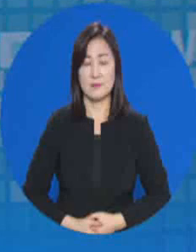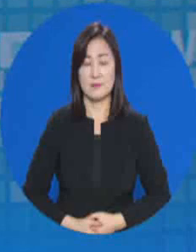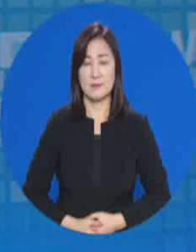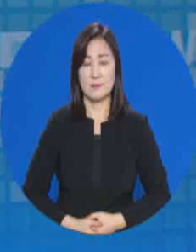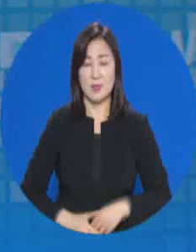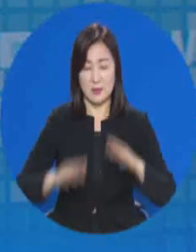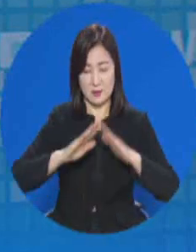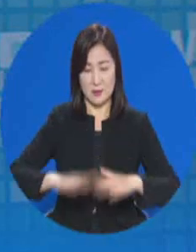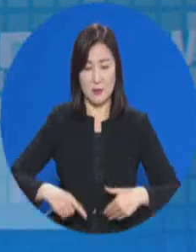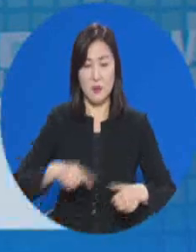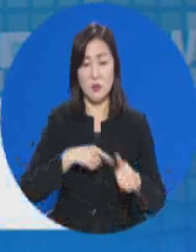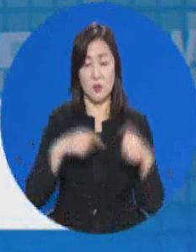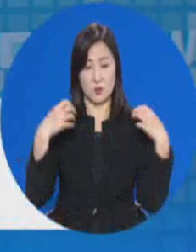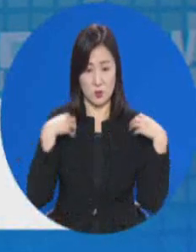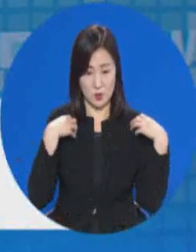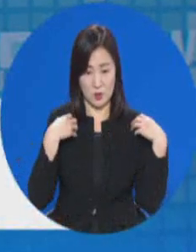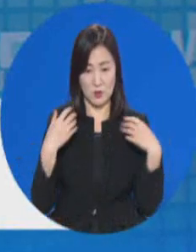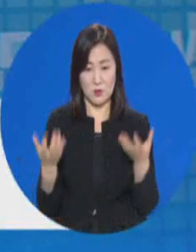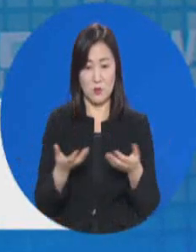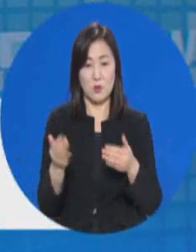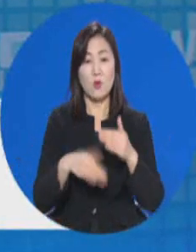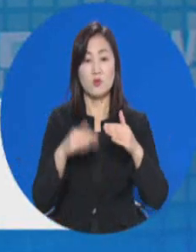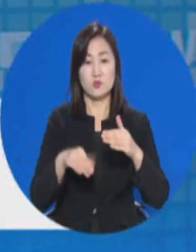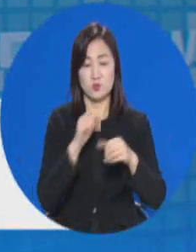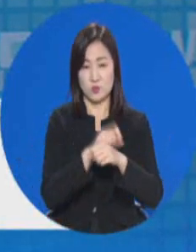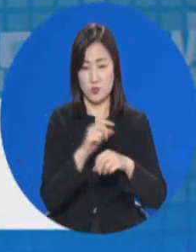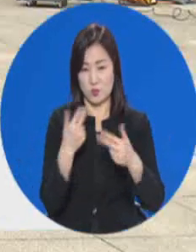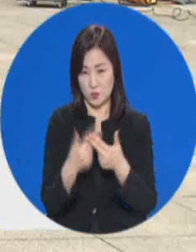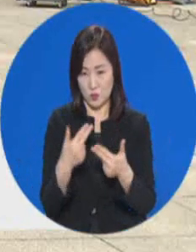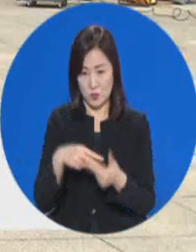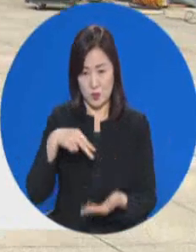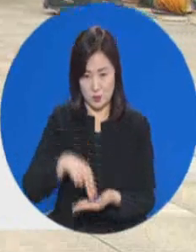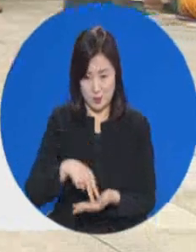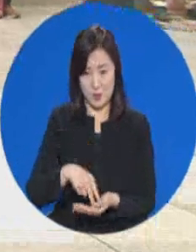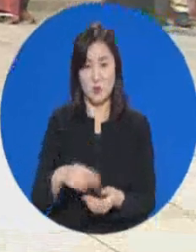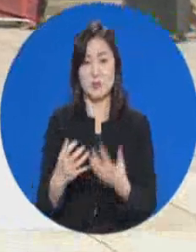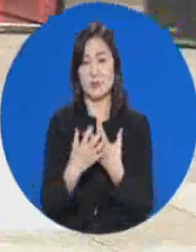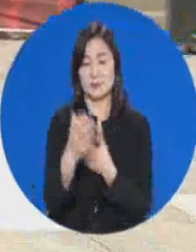네, 전라남도 교육청 공무원 노조는 오늘 도교육청에서 기자회견을 갖고